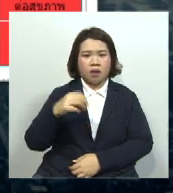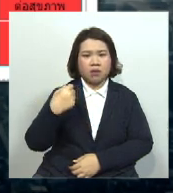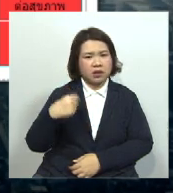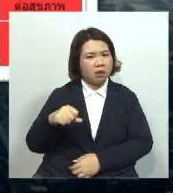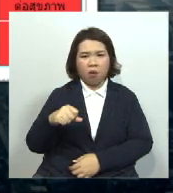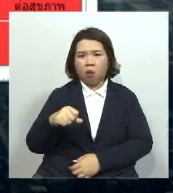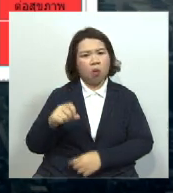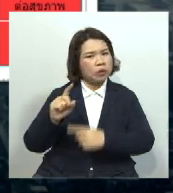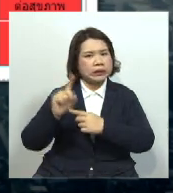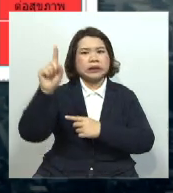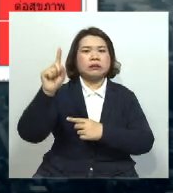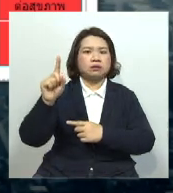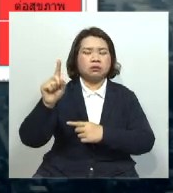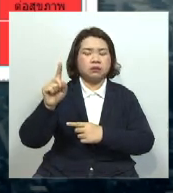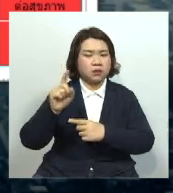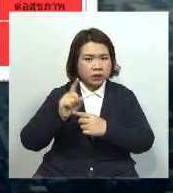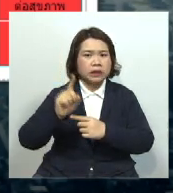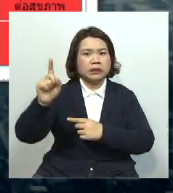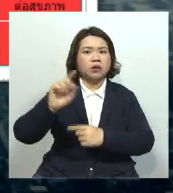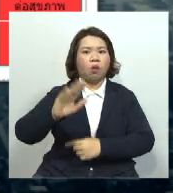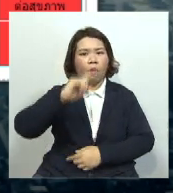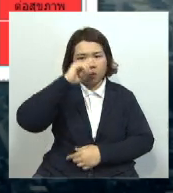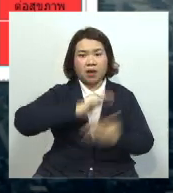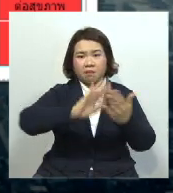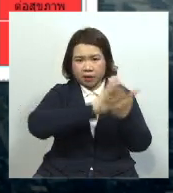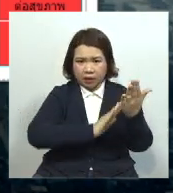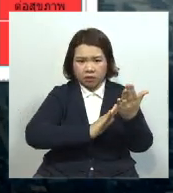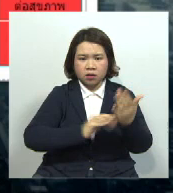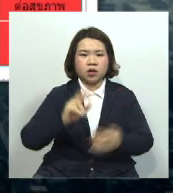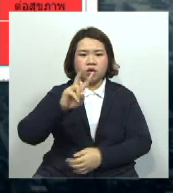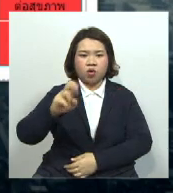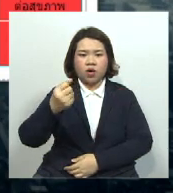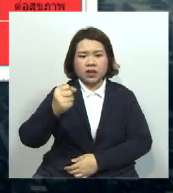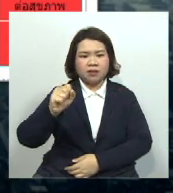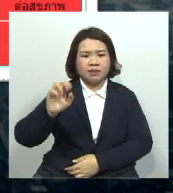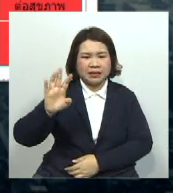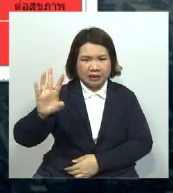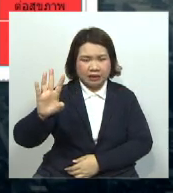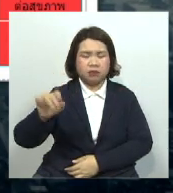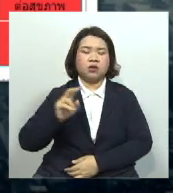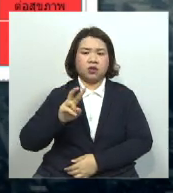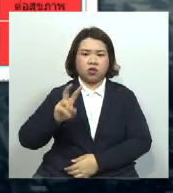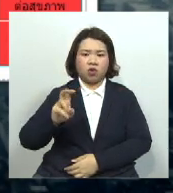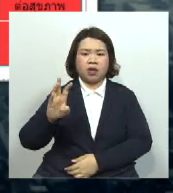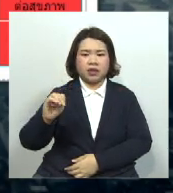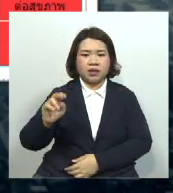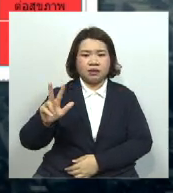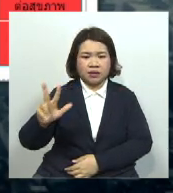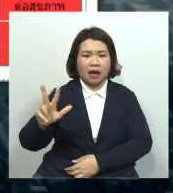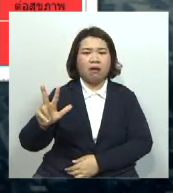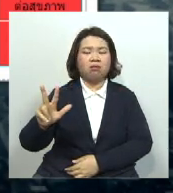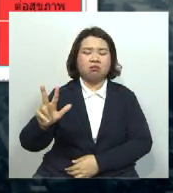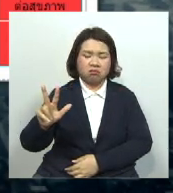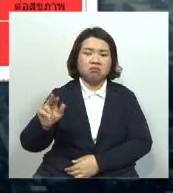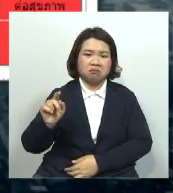สูงสุดที่สุดนะคะเป็นอันดับ1ในประเทศวัดได้214กับ243ไมโ